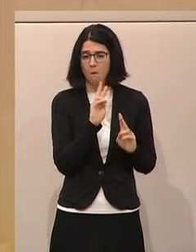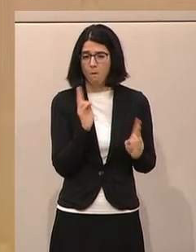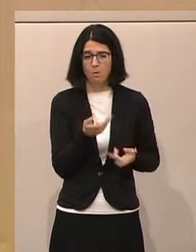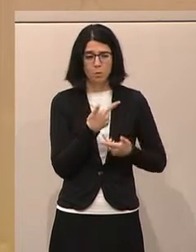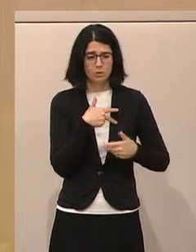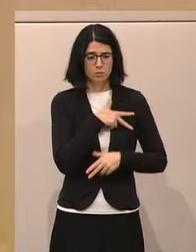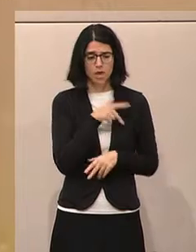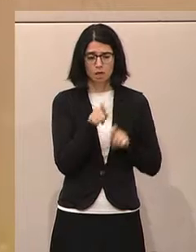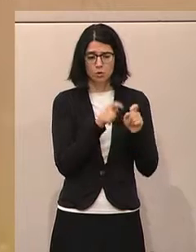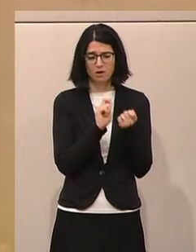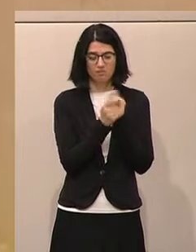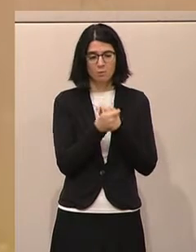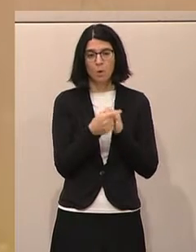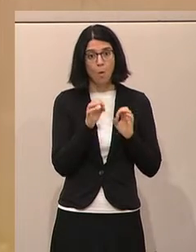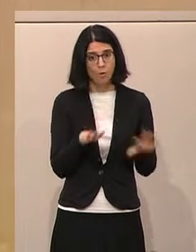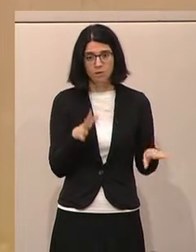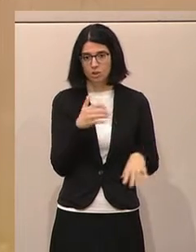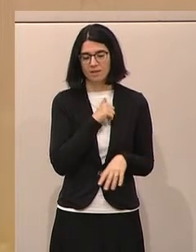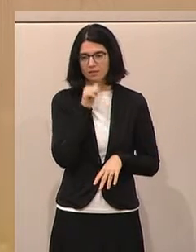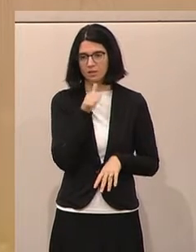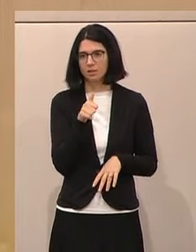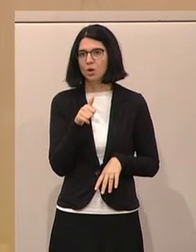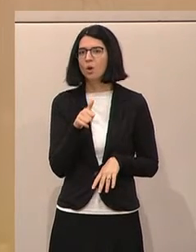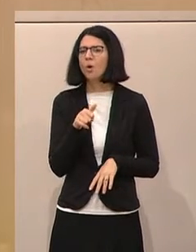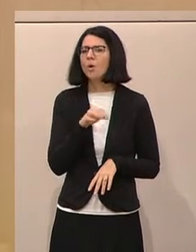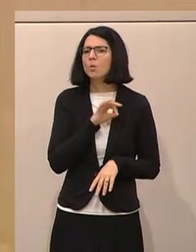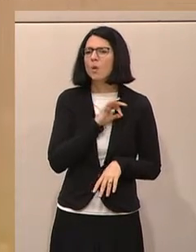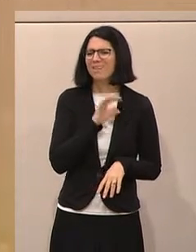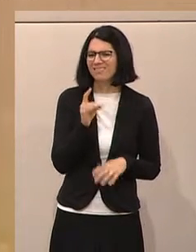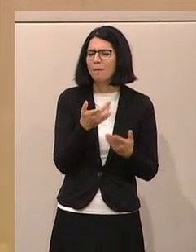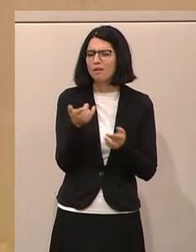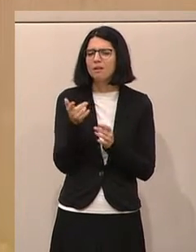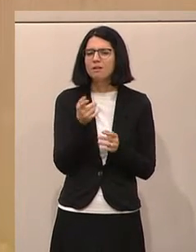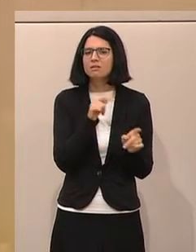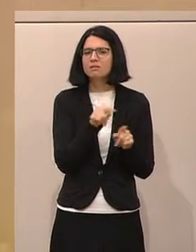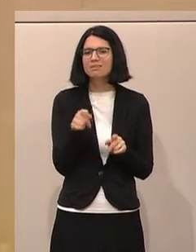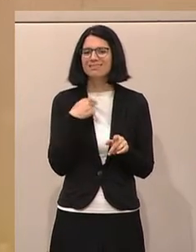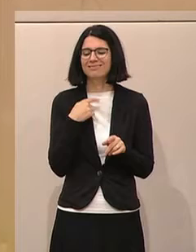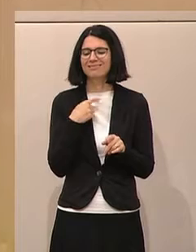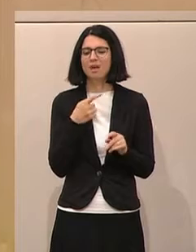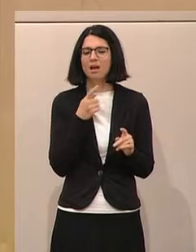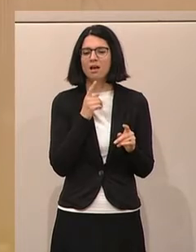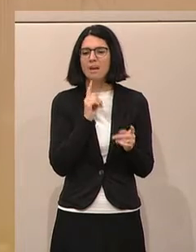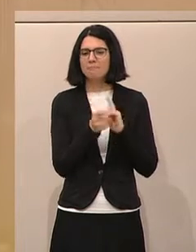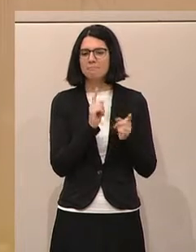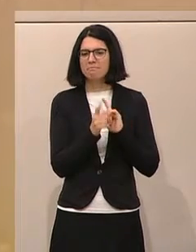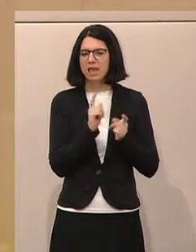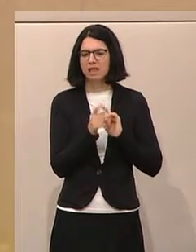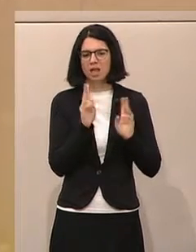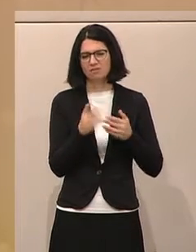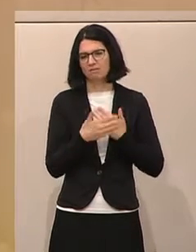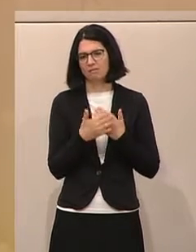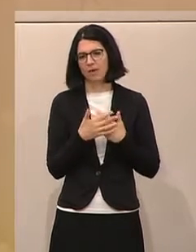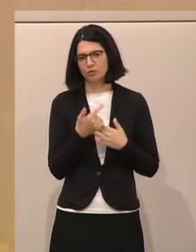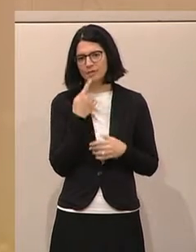nicht weiterkommen. Und Herr Kollege Dymek, ich gebe Ihnen recht, das Beispiel Ihres Pendlers ist in Ordnung für mich.